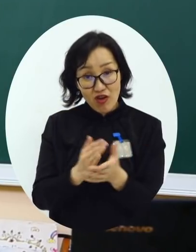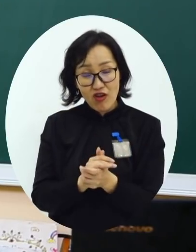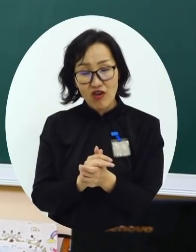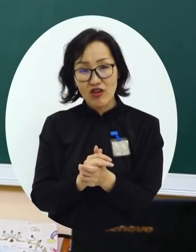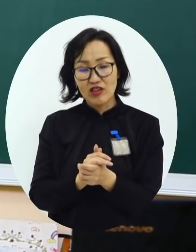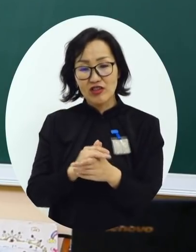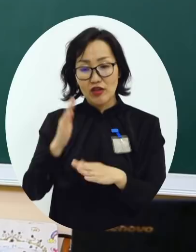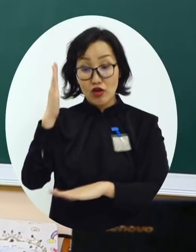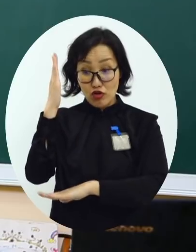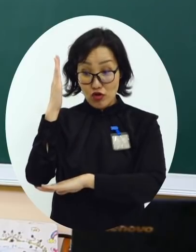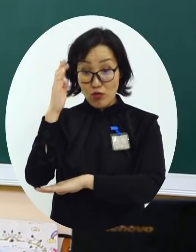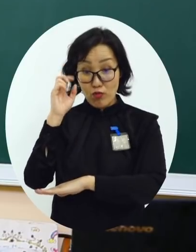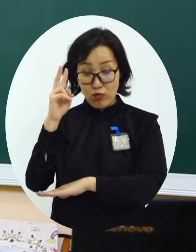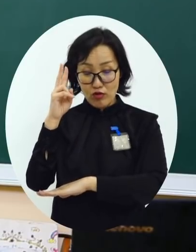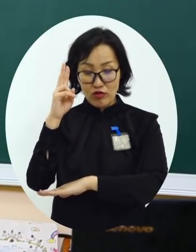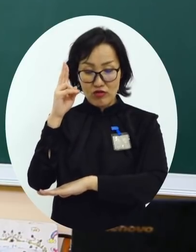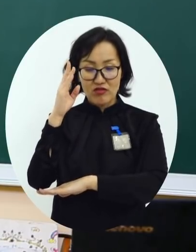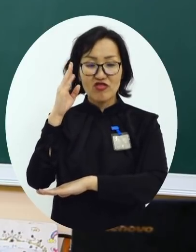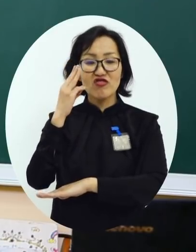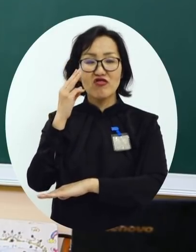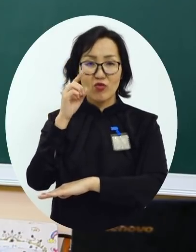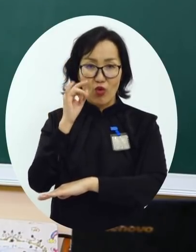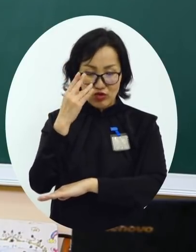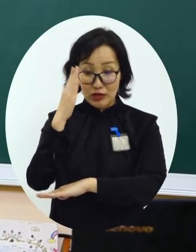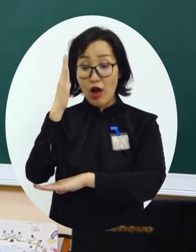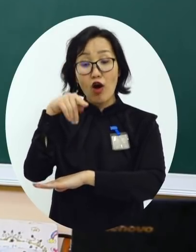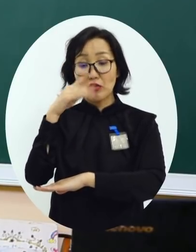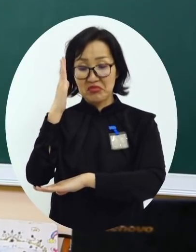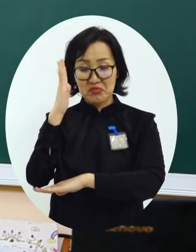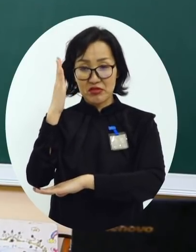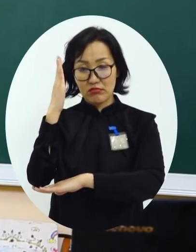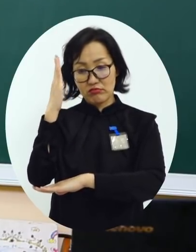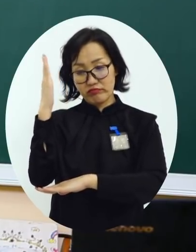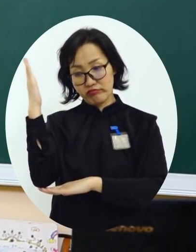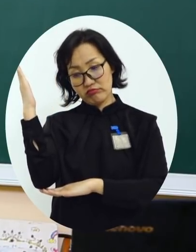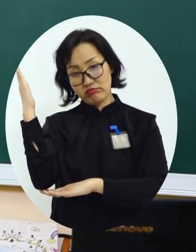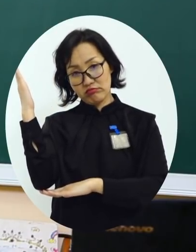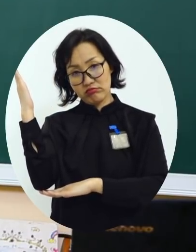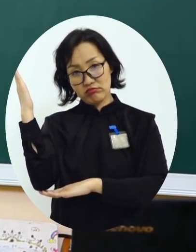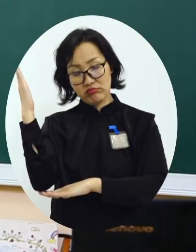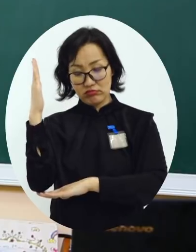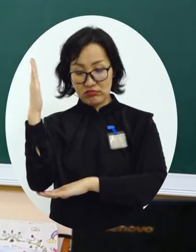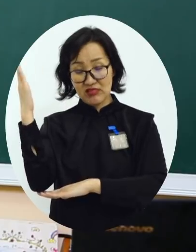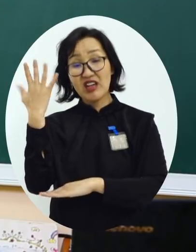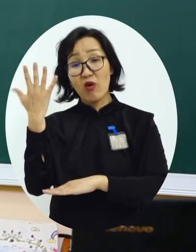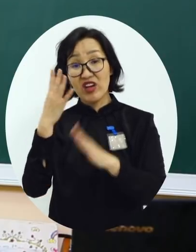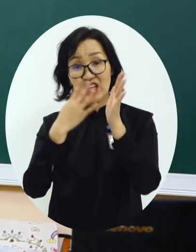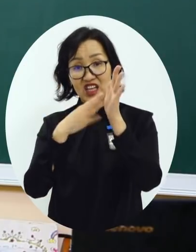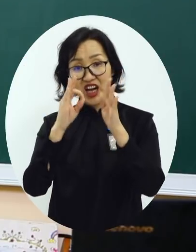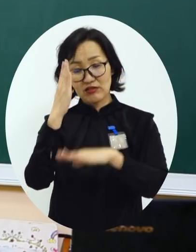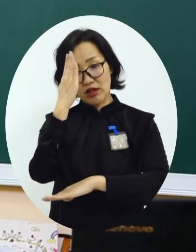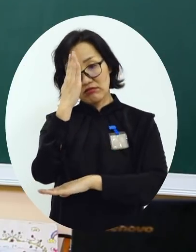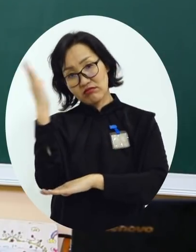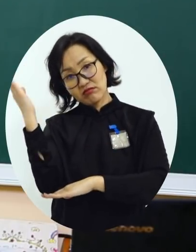дээр мохоо өнцөг үүсгэе. Мохоо өнцөг. Мохоо өнцөг маань 90 градусаас их болох